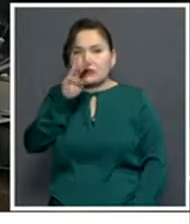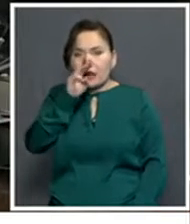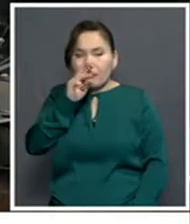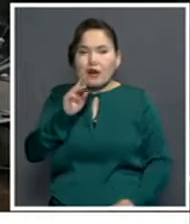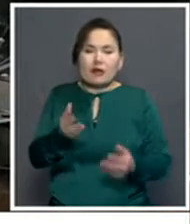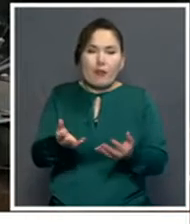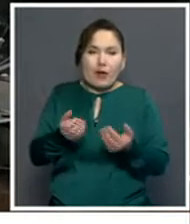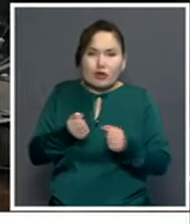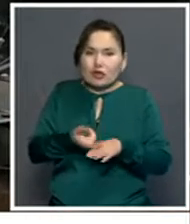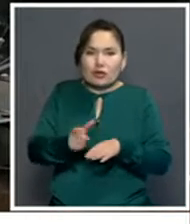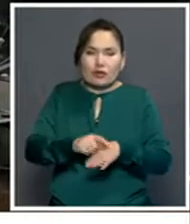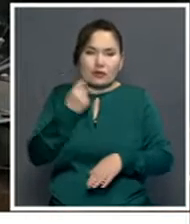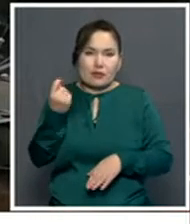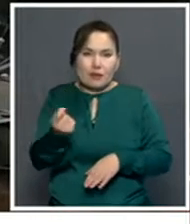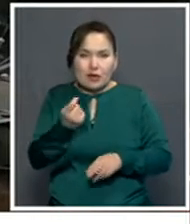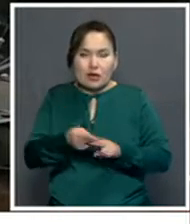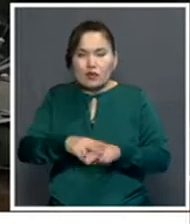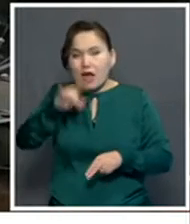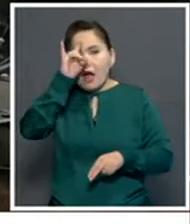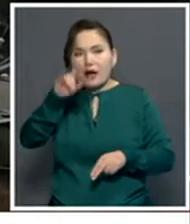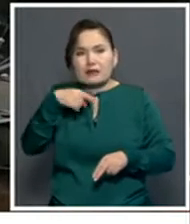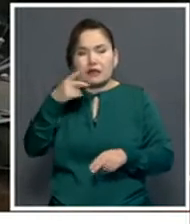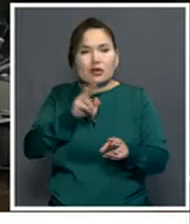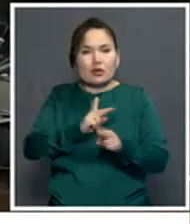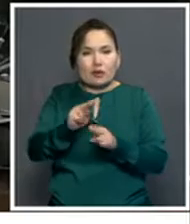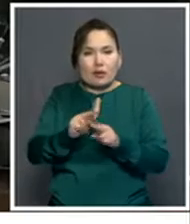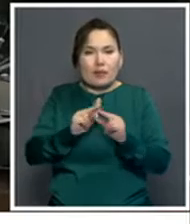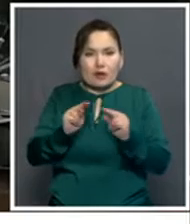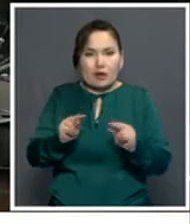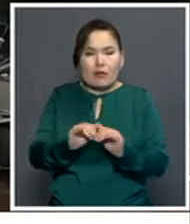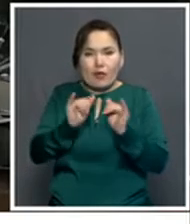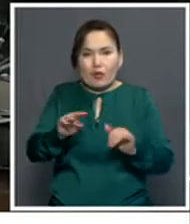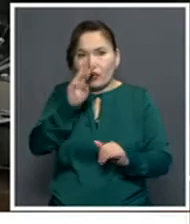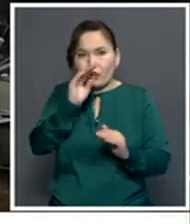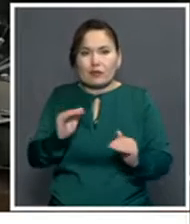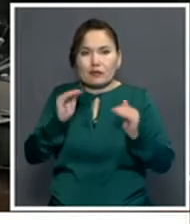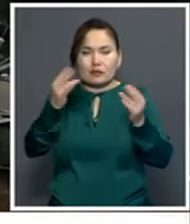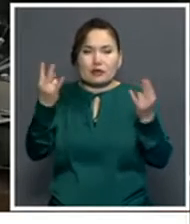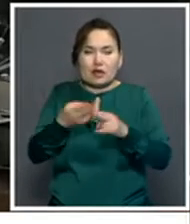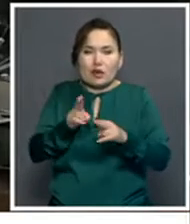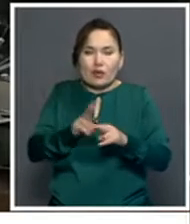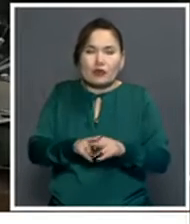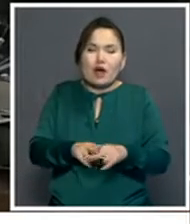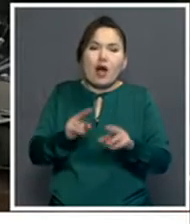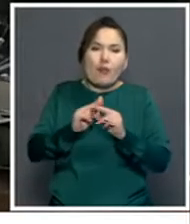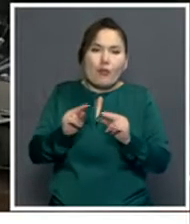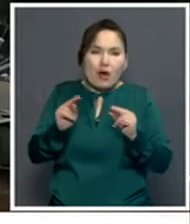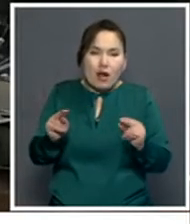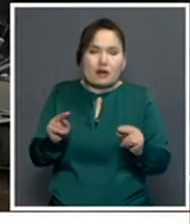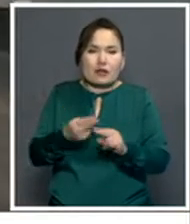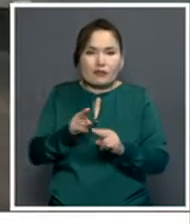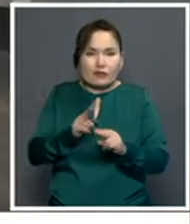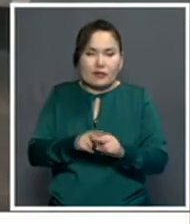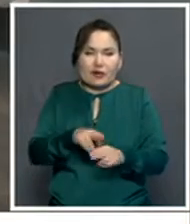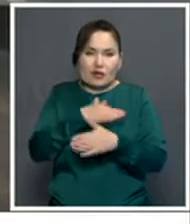жердің өзінің ерекшелігіне қарай тағы да кішкене-кішкене көбірек болуы мүмкін, бірақ 41 мыңға мұғалімді ұстап тұру өте қиын қазіргі